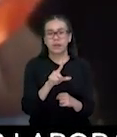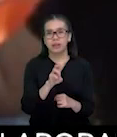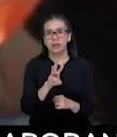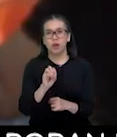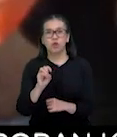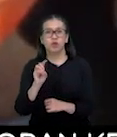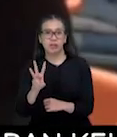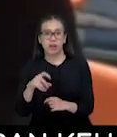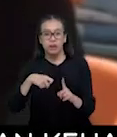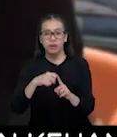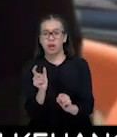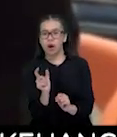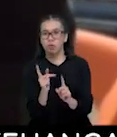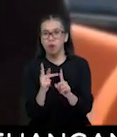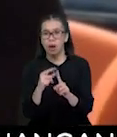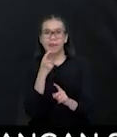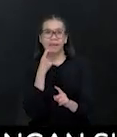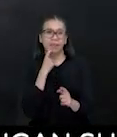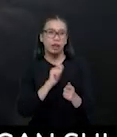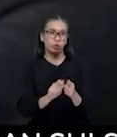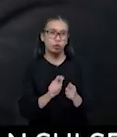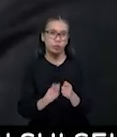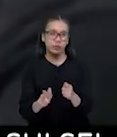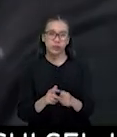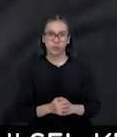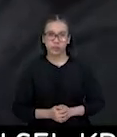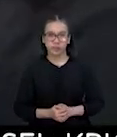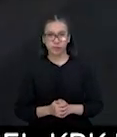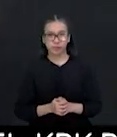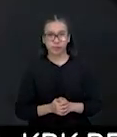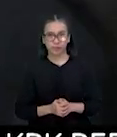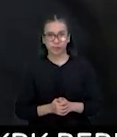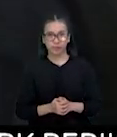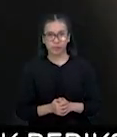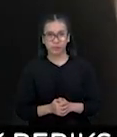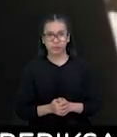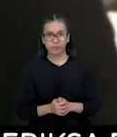perjudian. Dari Kabupaten Kaur Bengkulu, Endro Dwirawan, iNews, melaporkan.